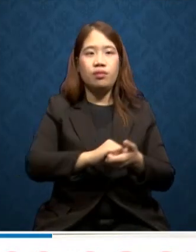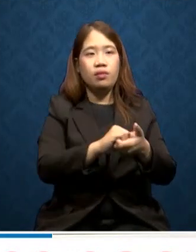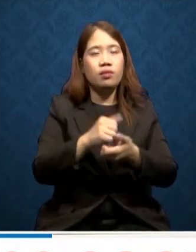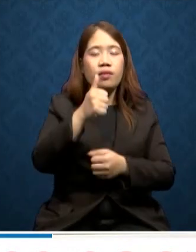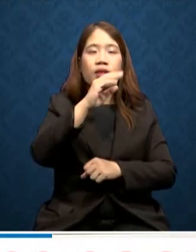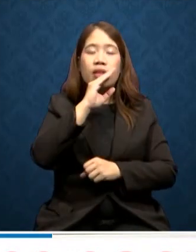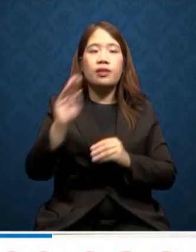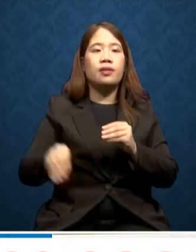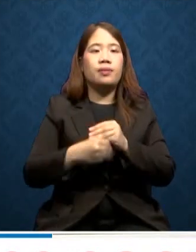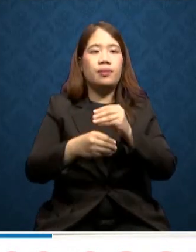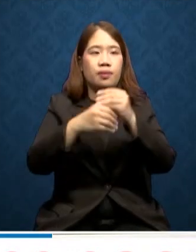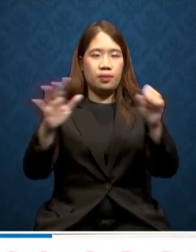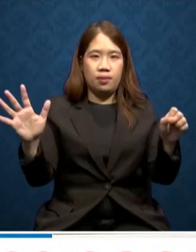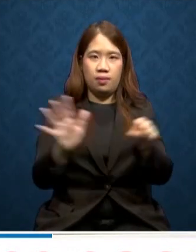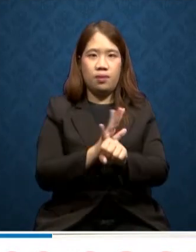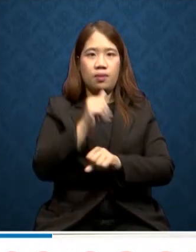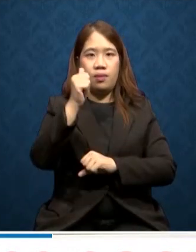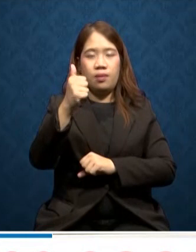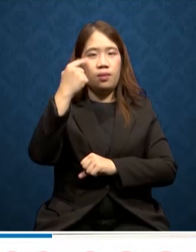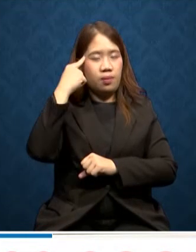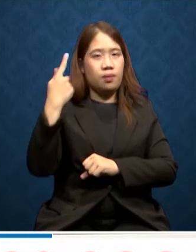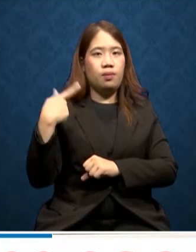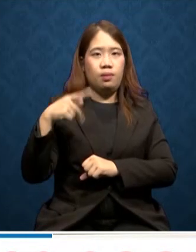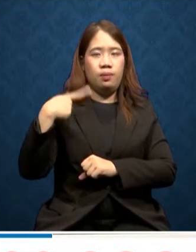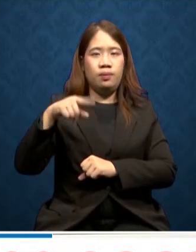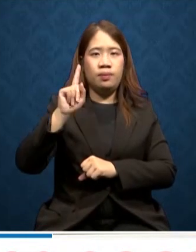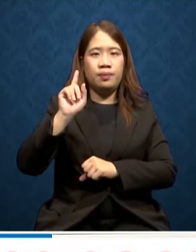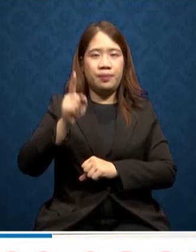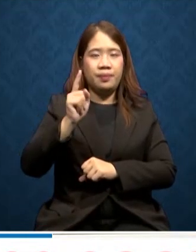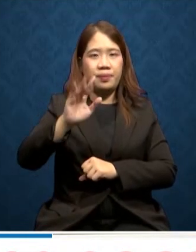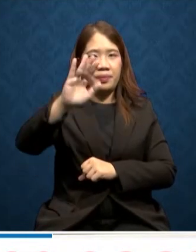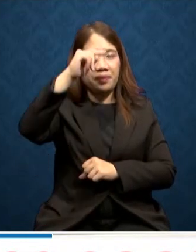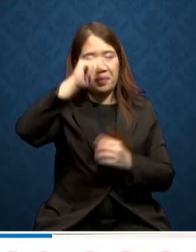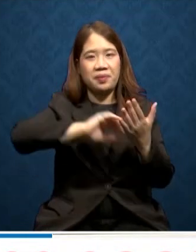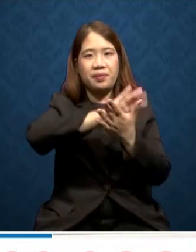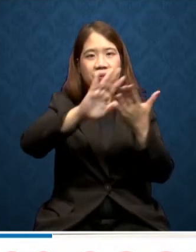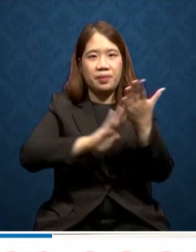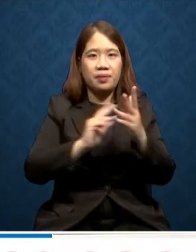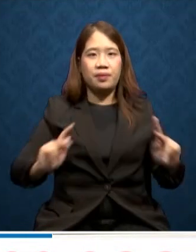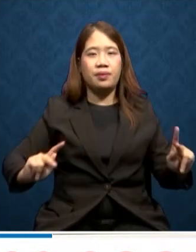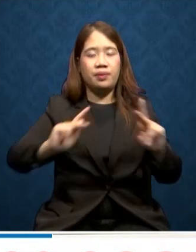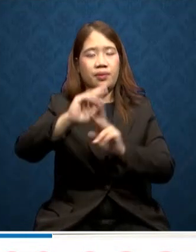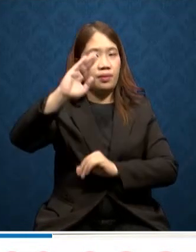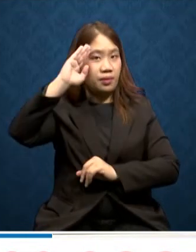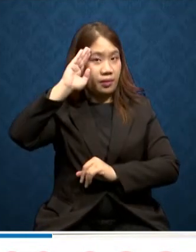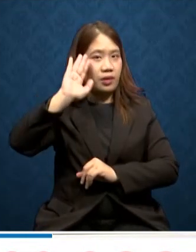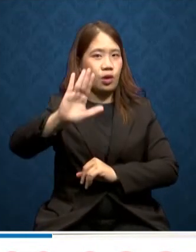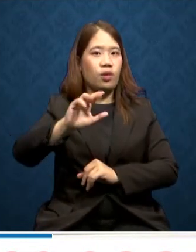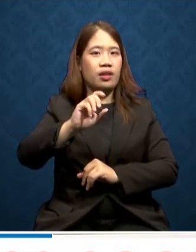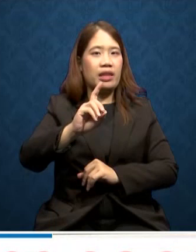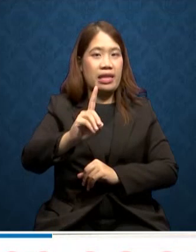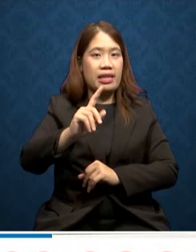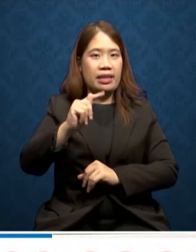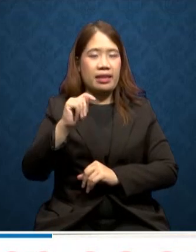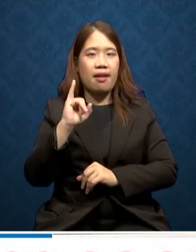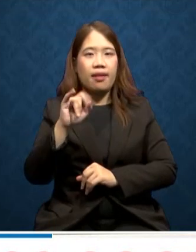ได้มันจะมีประโยชน์อย่างยิ่งกับประเทศไทยนะครับ DTI นั้นสังกัดกระทรวงกลาโหมอยู่แล้วนะครับก็น่าจะบูรณาการกอง